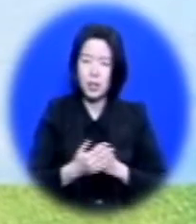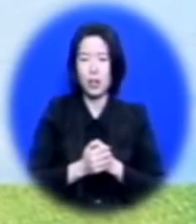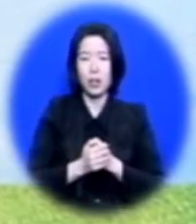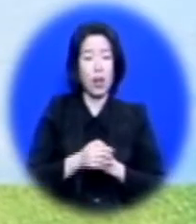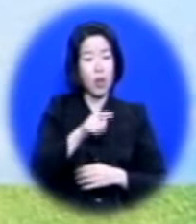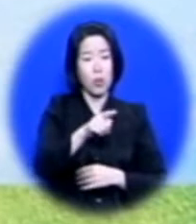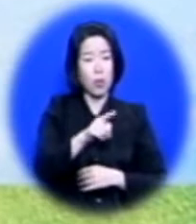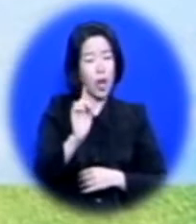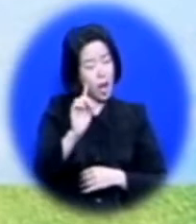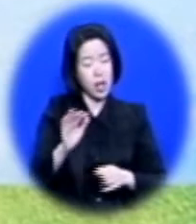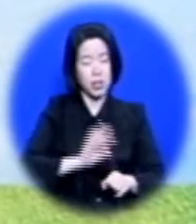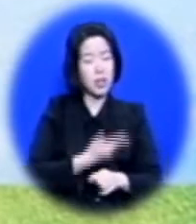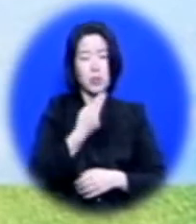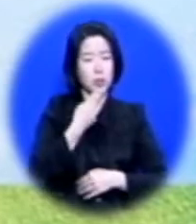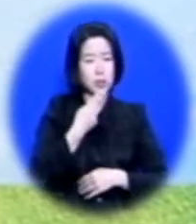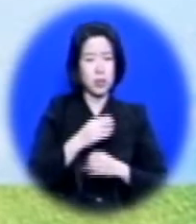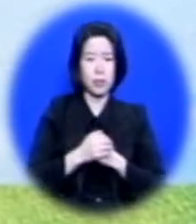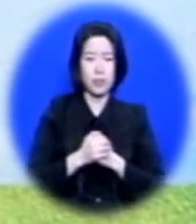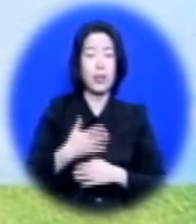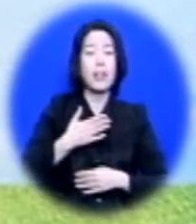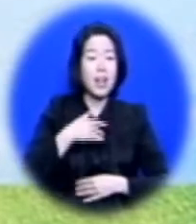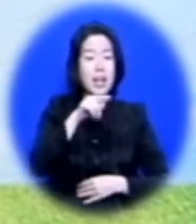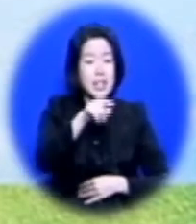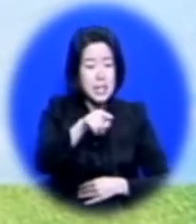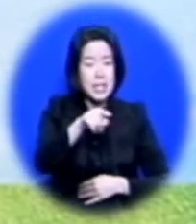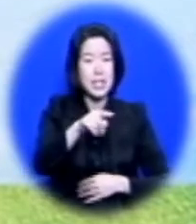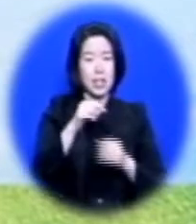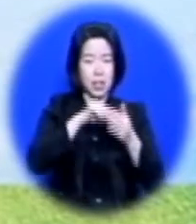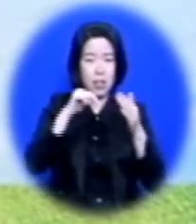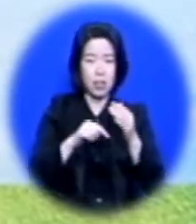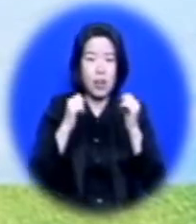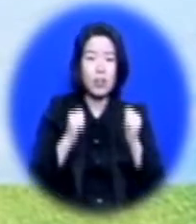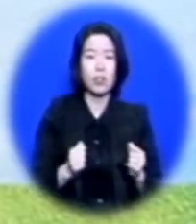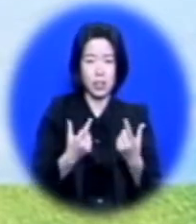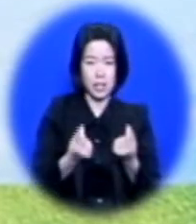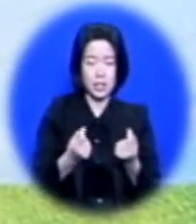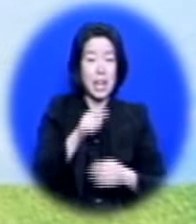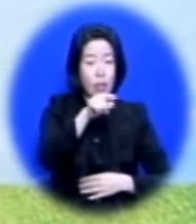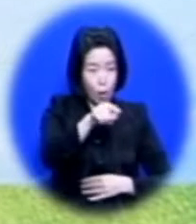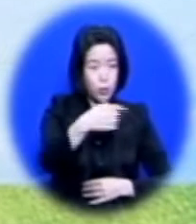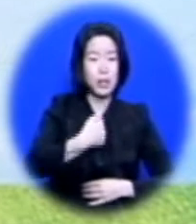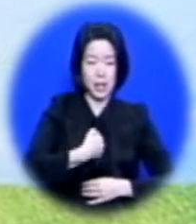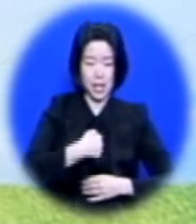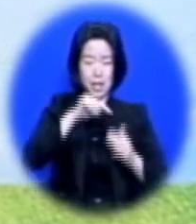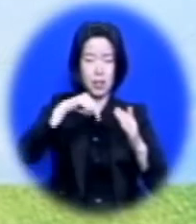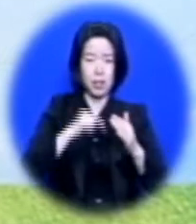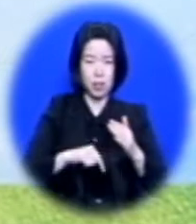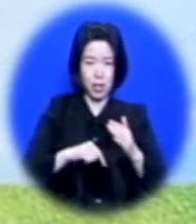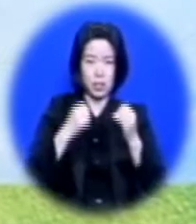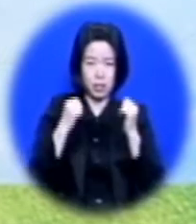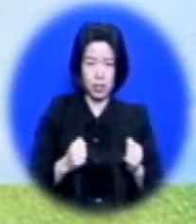넌 아무 것도 잘못된 게 없어 내가 너 안에 거하는 것같이 너도 내 안에 거하게 를